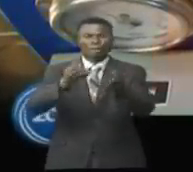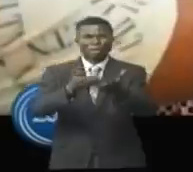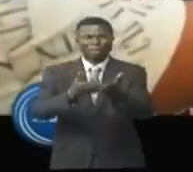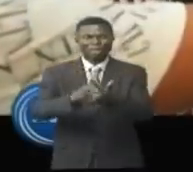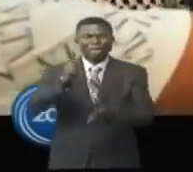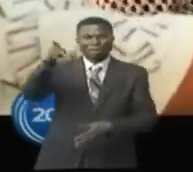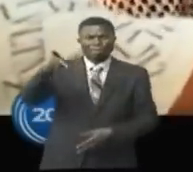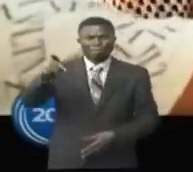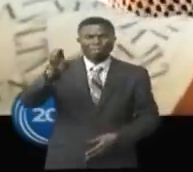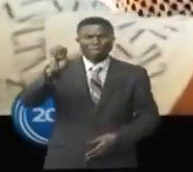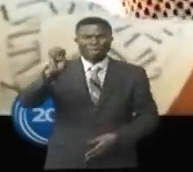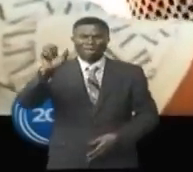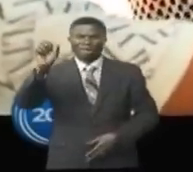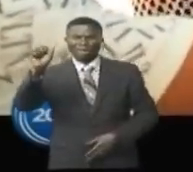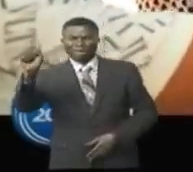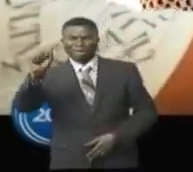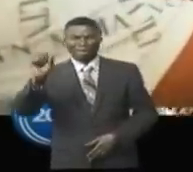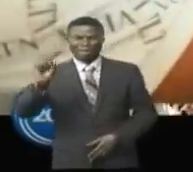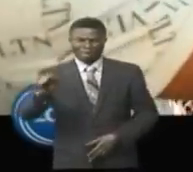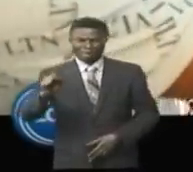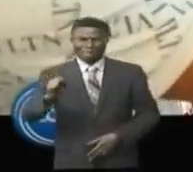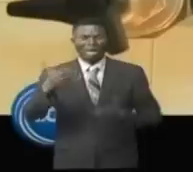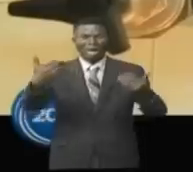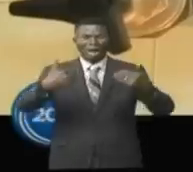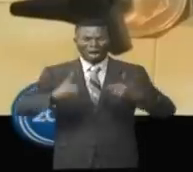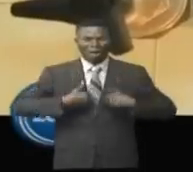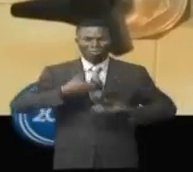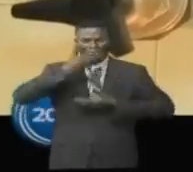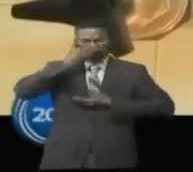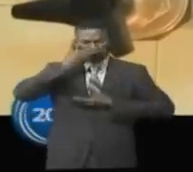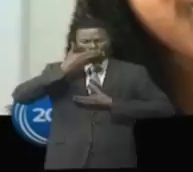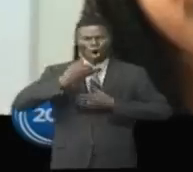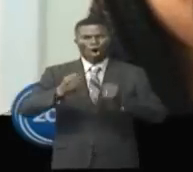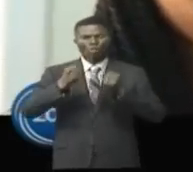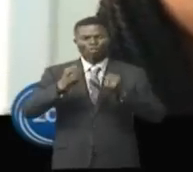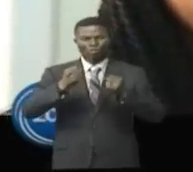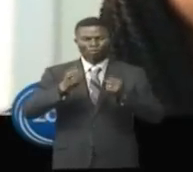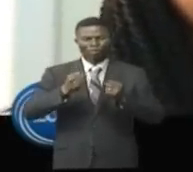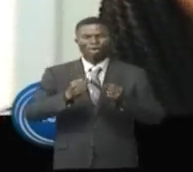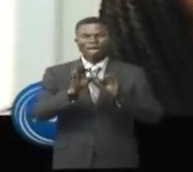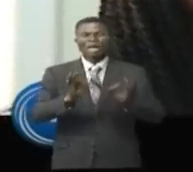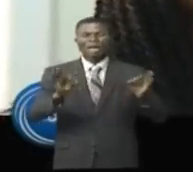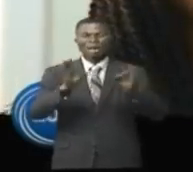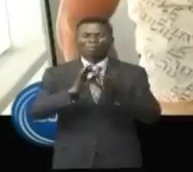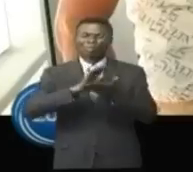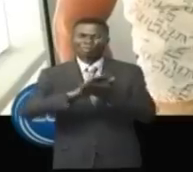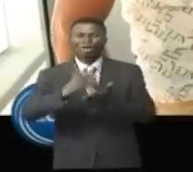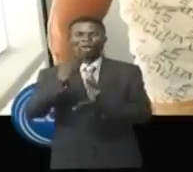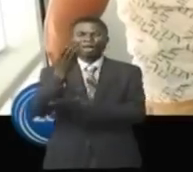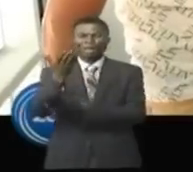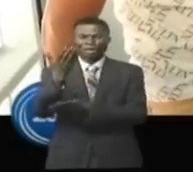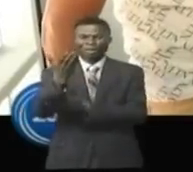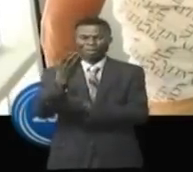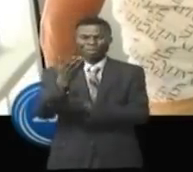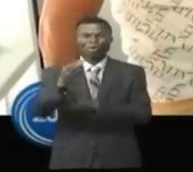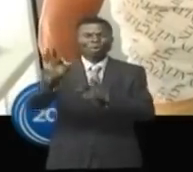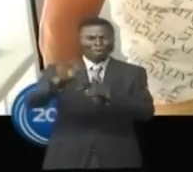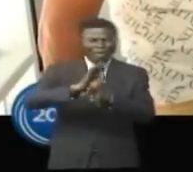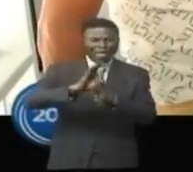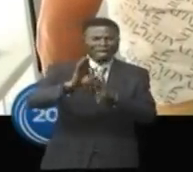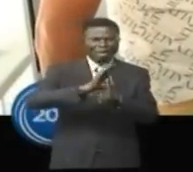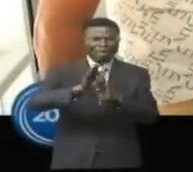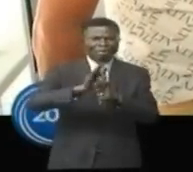PSA, permettant d'avoir de l'oxygène à haute concentration de pureté, elle a recommandé des formations